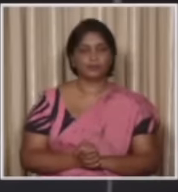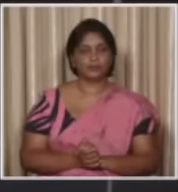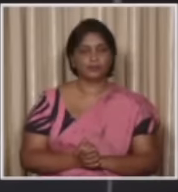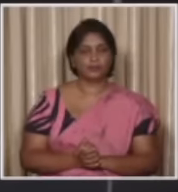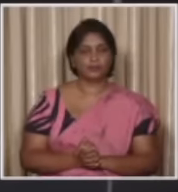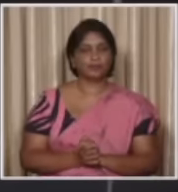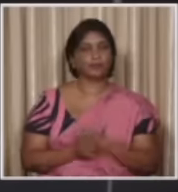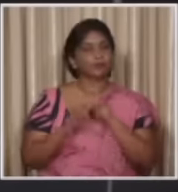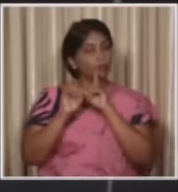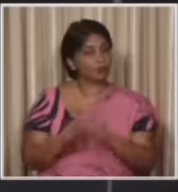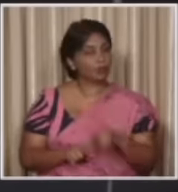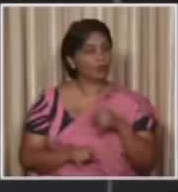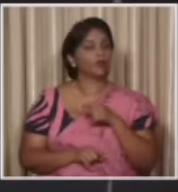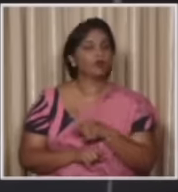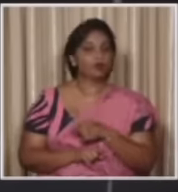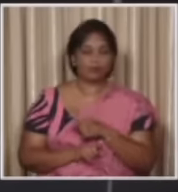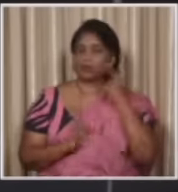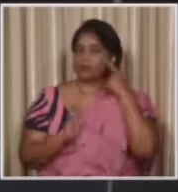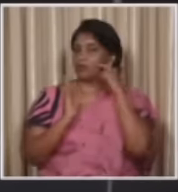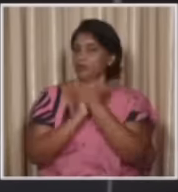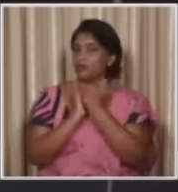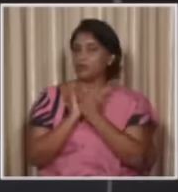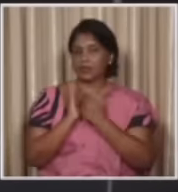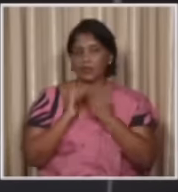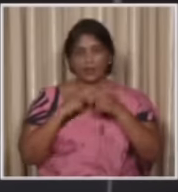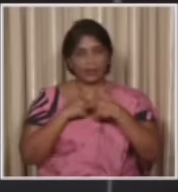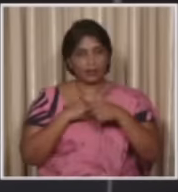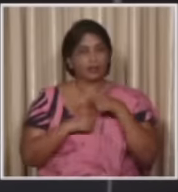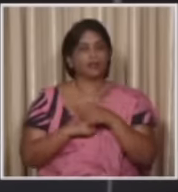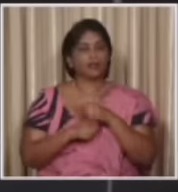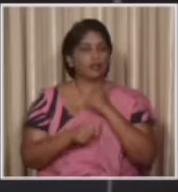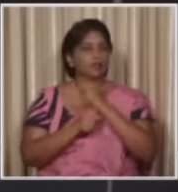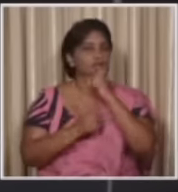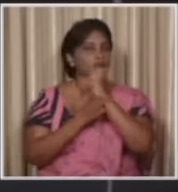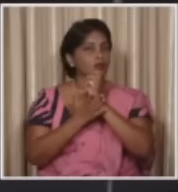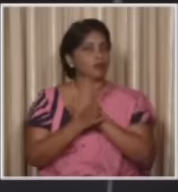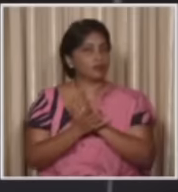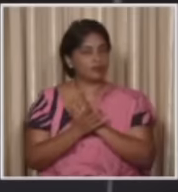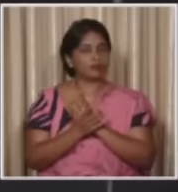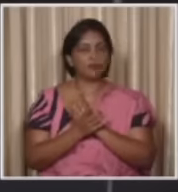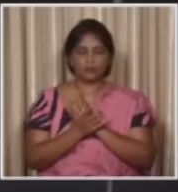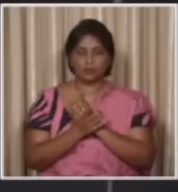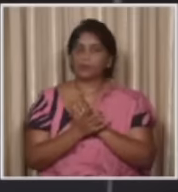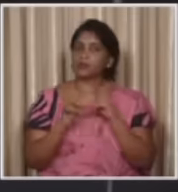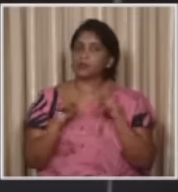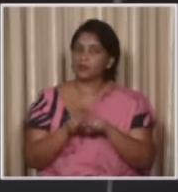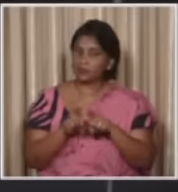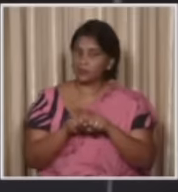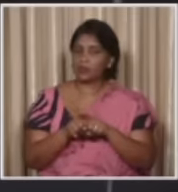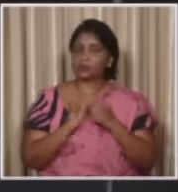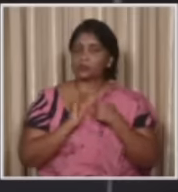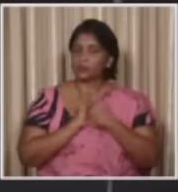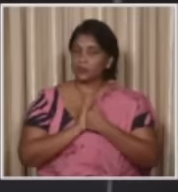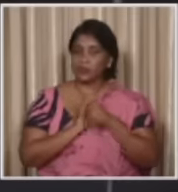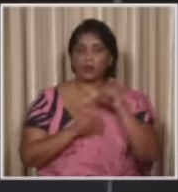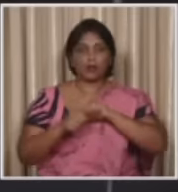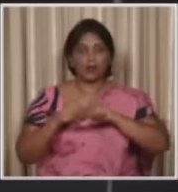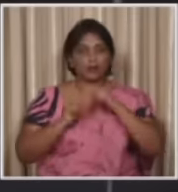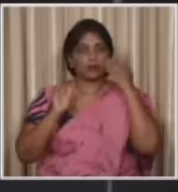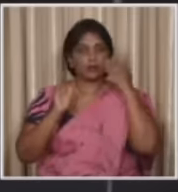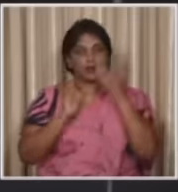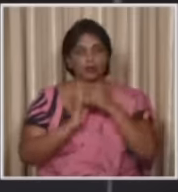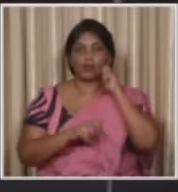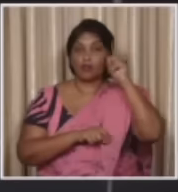කාරණය. ඊට අනුශාංගිකව මෙන්න මේ කරුණු මේ හේතුන් නිසා ආන්ක ව්‍යවස්ථාව ස්වභාව සහ Uttarita ayatana pilibanda